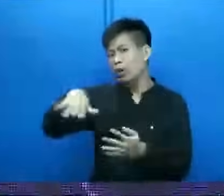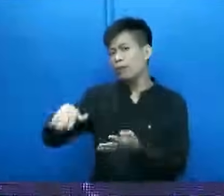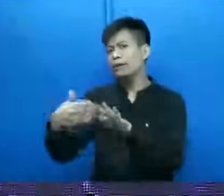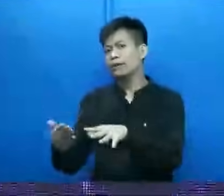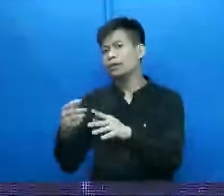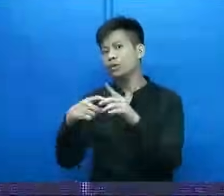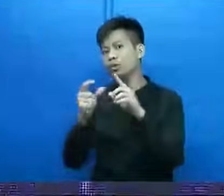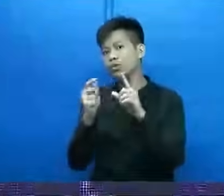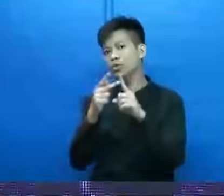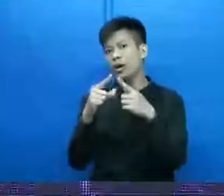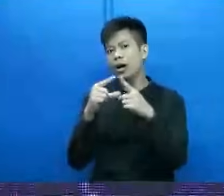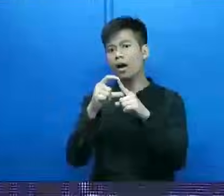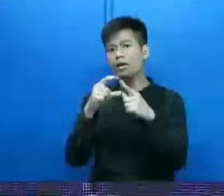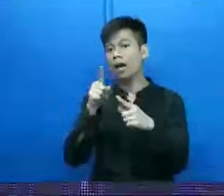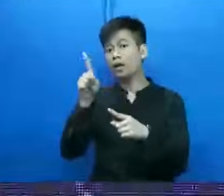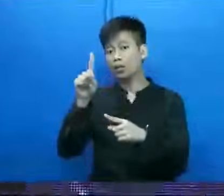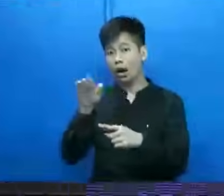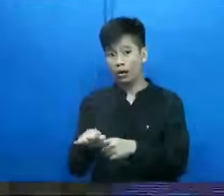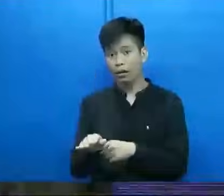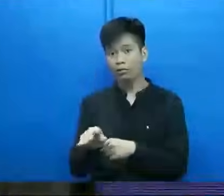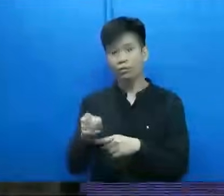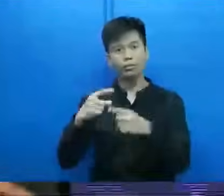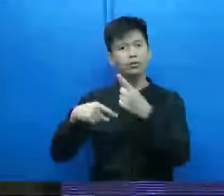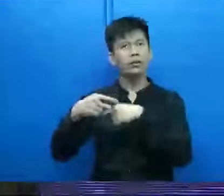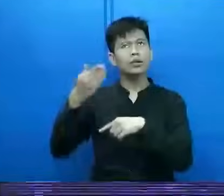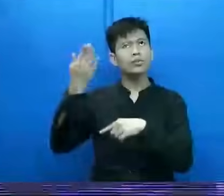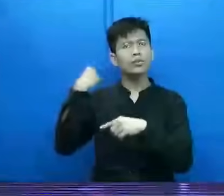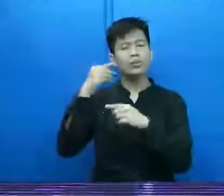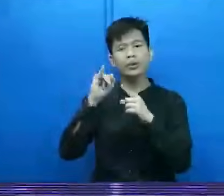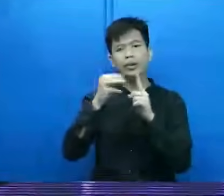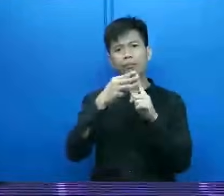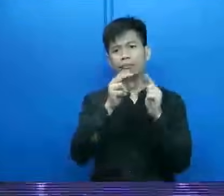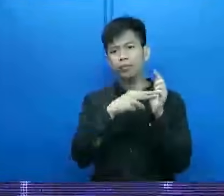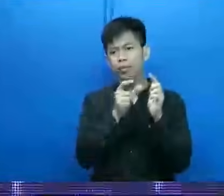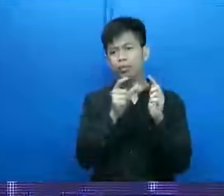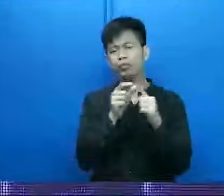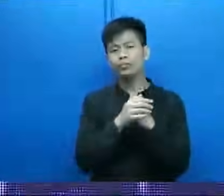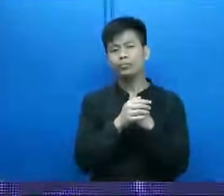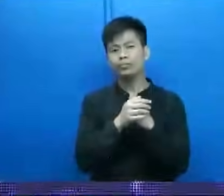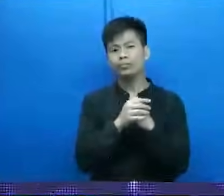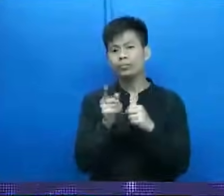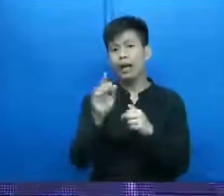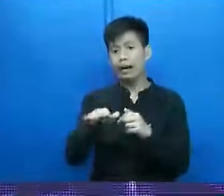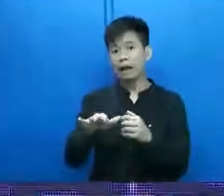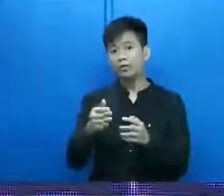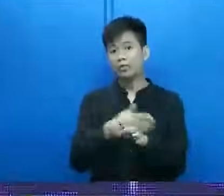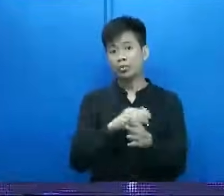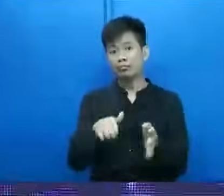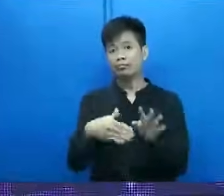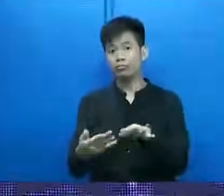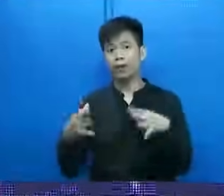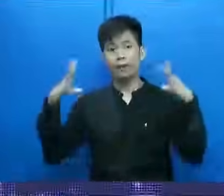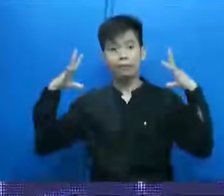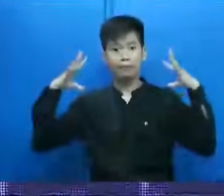syuhada. Bahkan ada satu anaknya, ini kisah terjadi di zaman Ibnu Qudamah. Bahkan ada satu anaknya yang sebelum wafat, Allah tampakkan dia dari